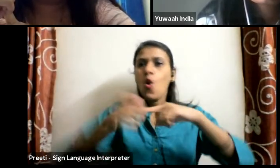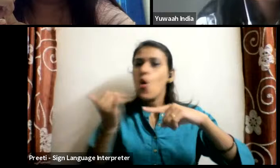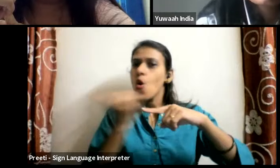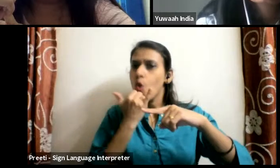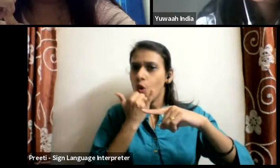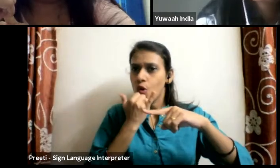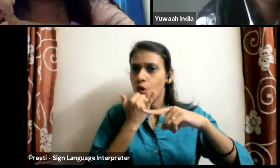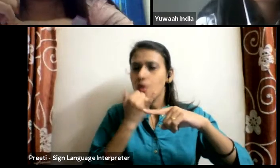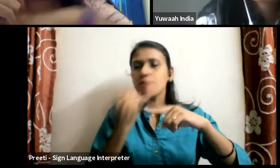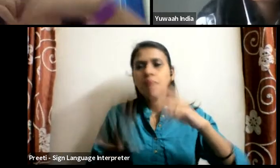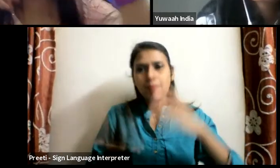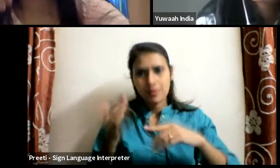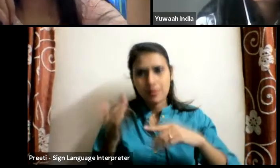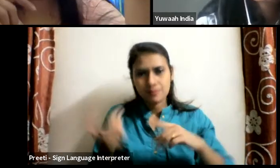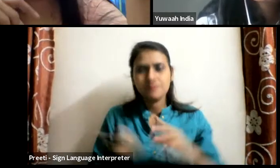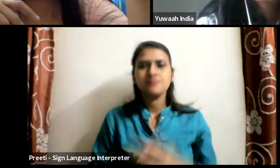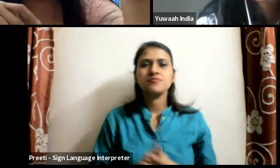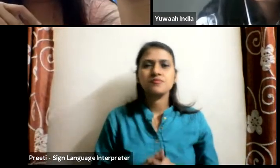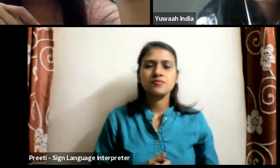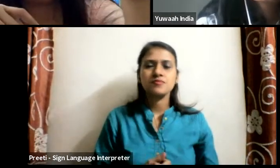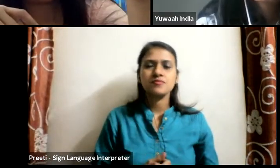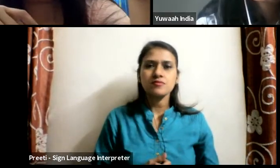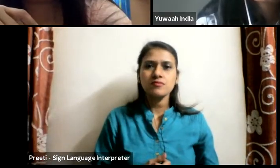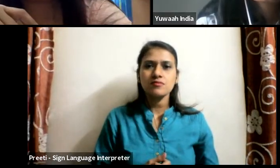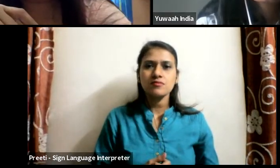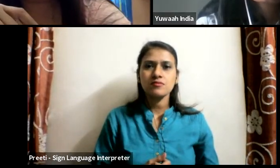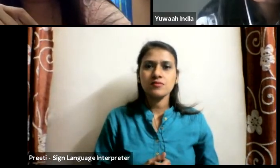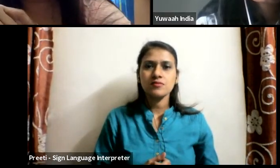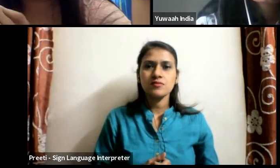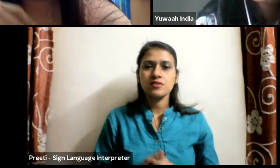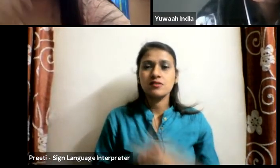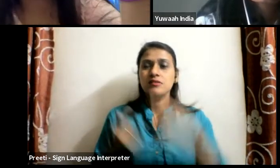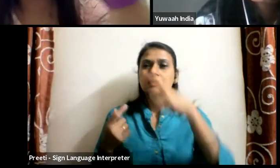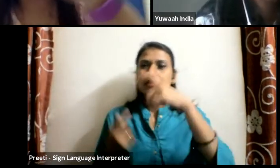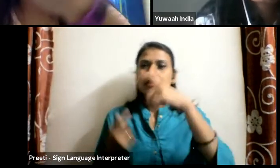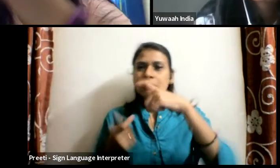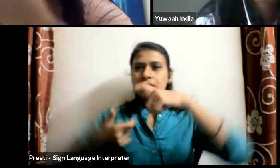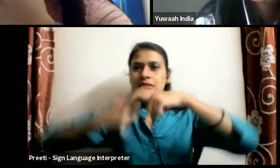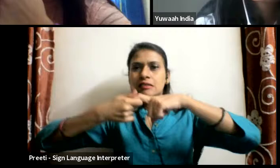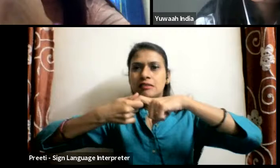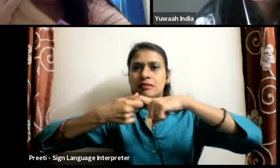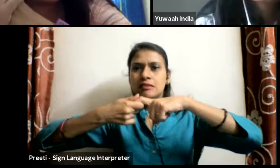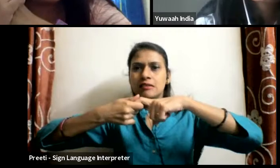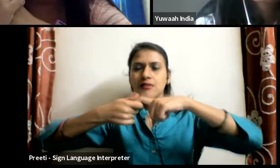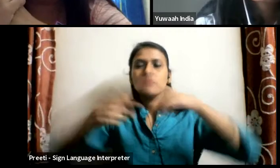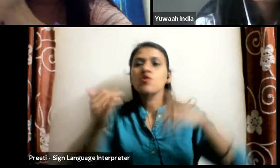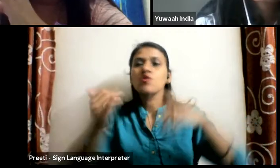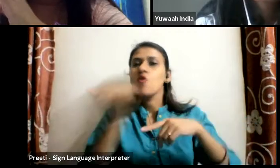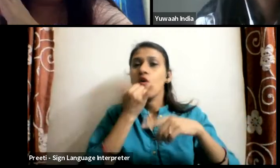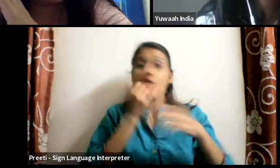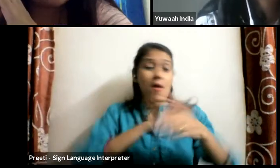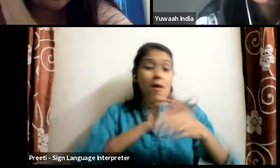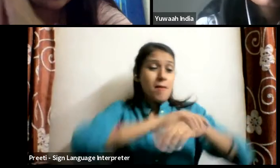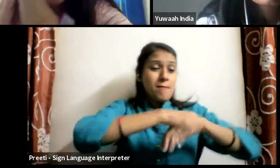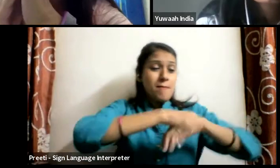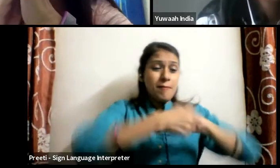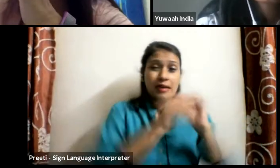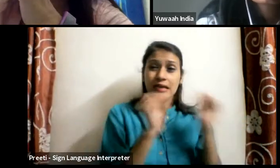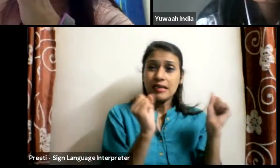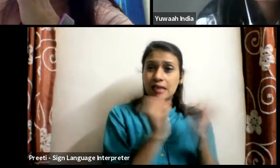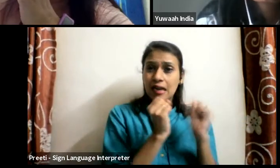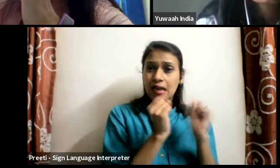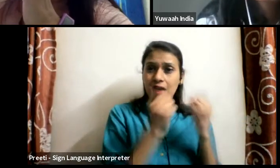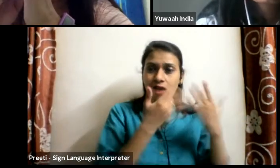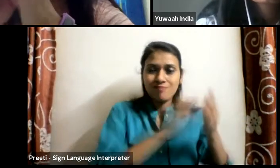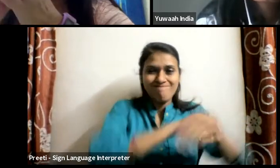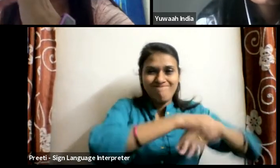होगा, या मे बी आप फिंगर बहुत मोड़ करके रख रहे हैं, या अभी आप बहुत ठंडे पानी से हाथ आपने धोया होगा तो वासोकंस्ट्रिक्शंस